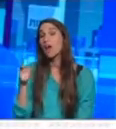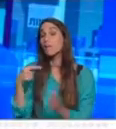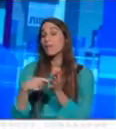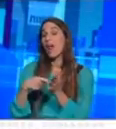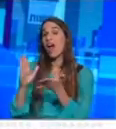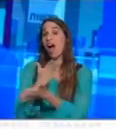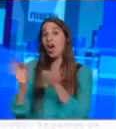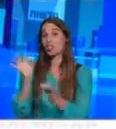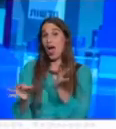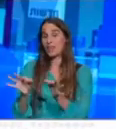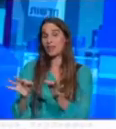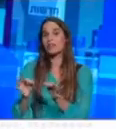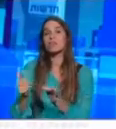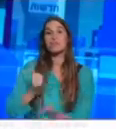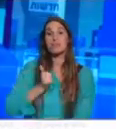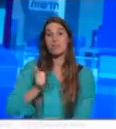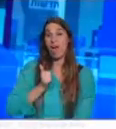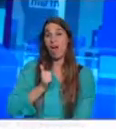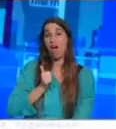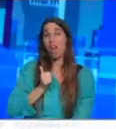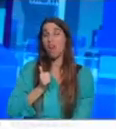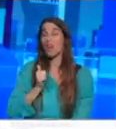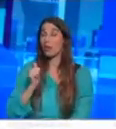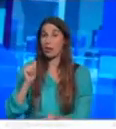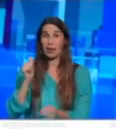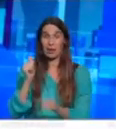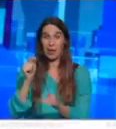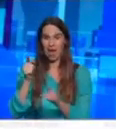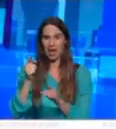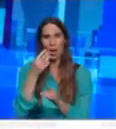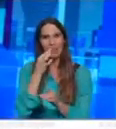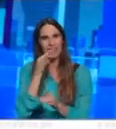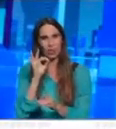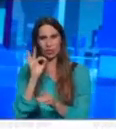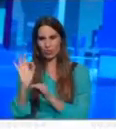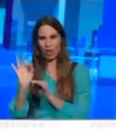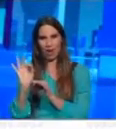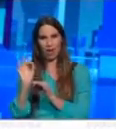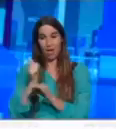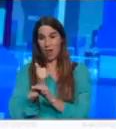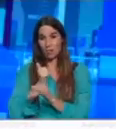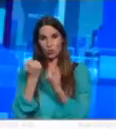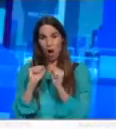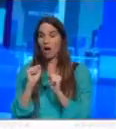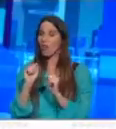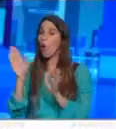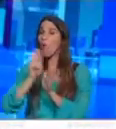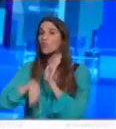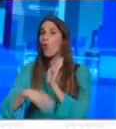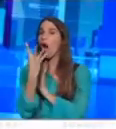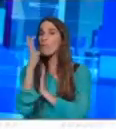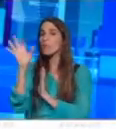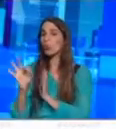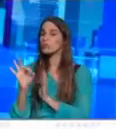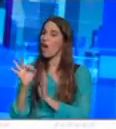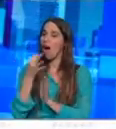בדין, צה"ל ניקו לו 40% מההטבות שמגיעות לכל חייל משוחרר.